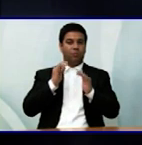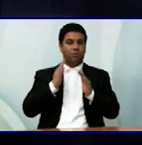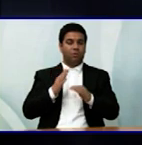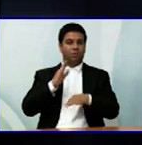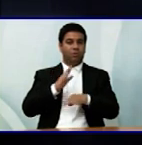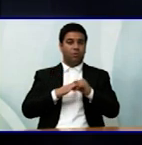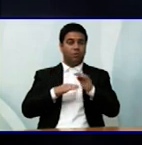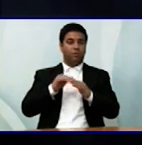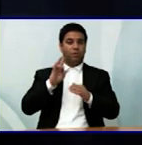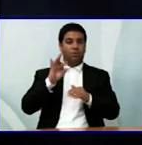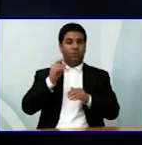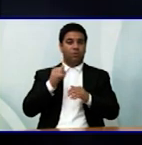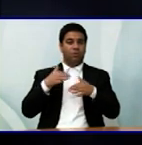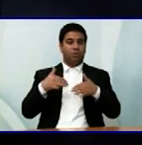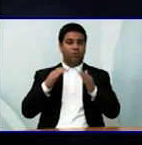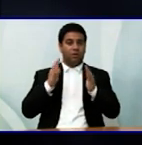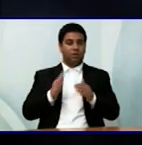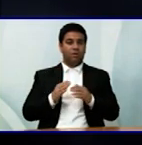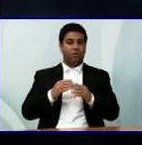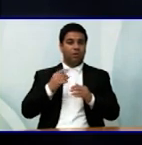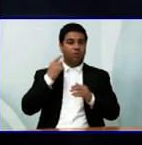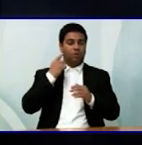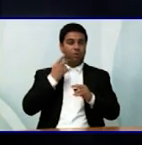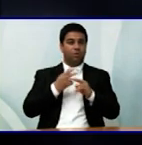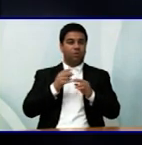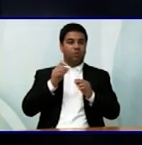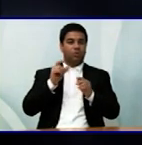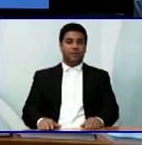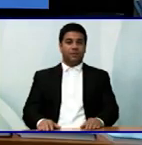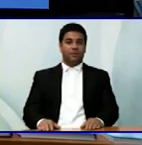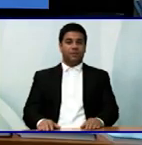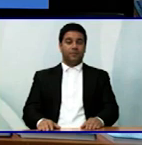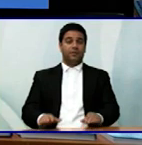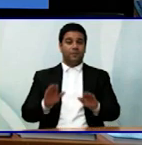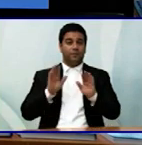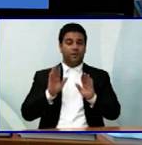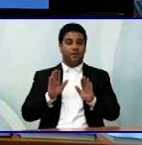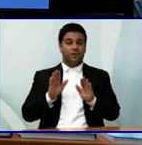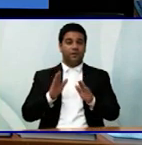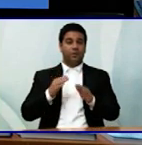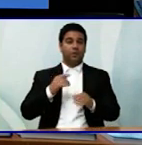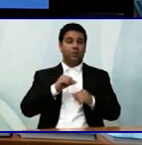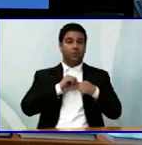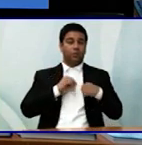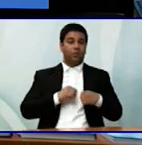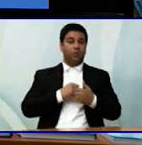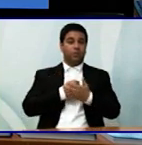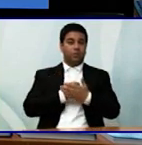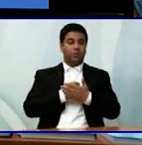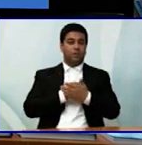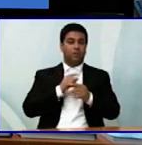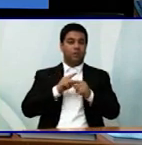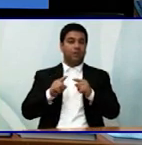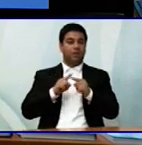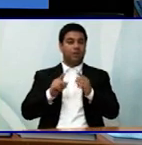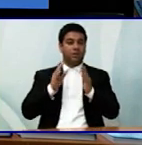va oyoqlari titraydi, quloqqa so'z kirmaydi, faqat yurak urishi